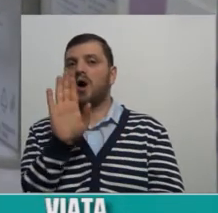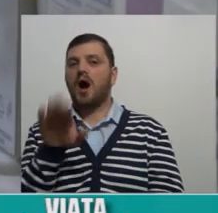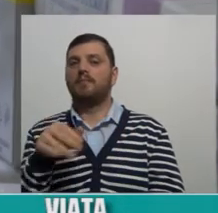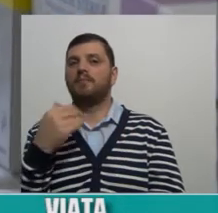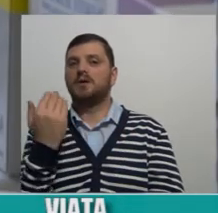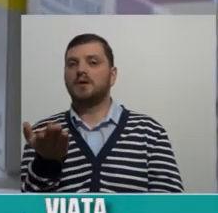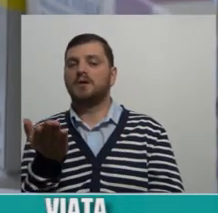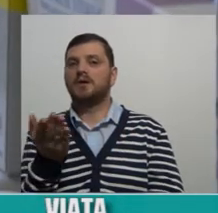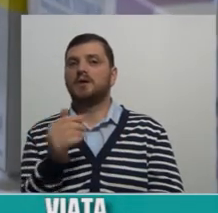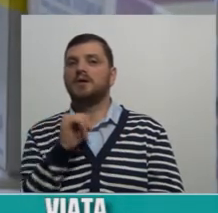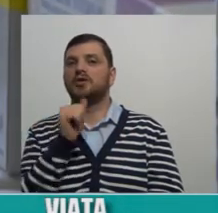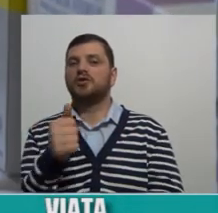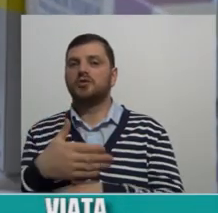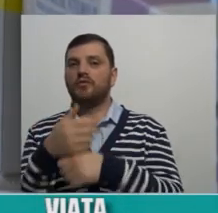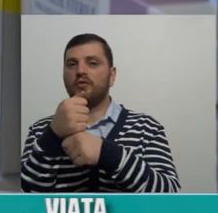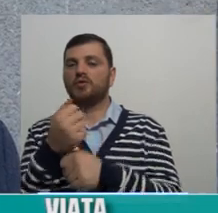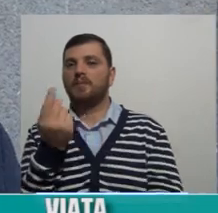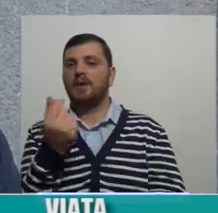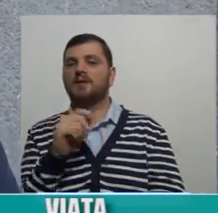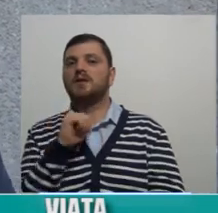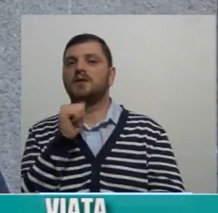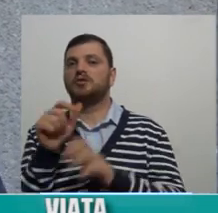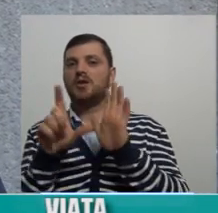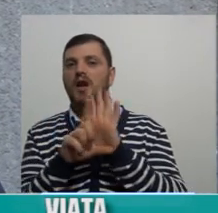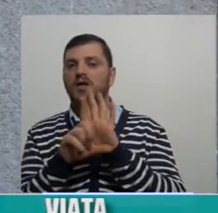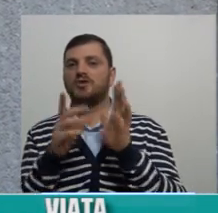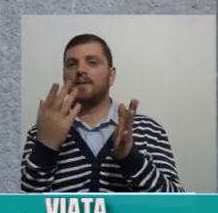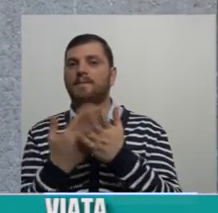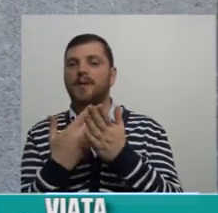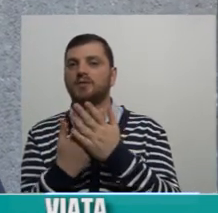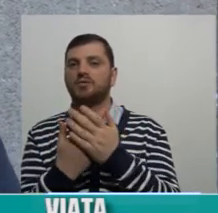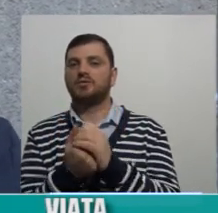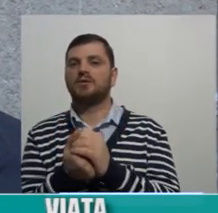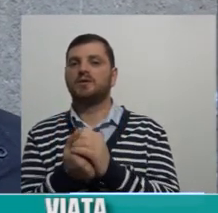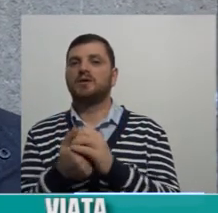nu am avut la dispoziție nici fonduri, nici legislație pentru